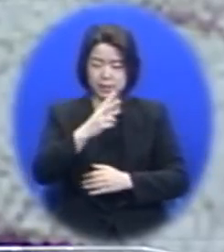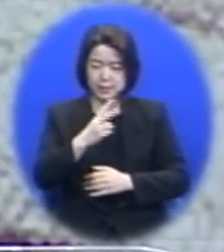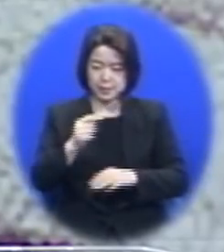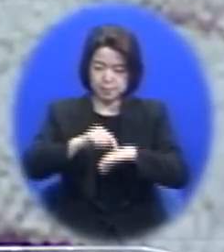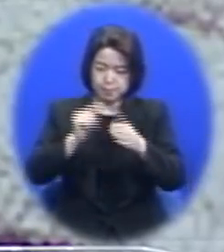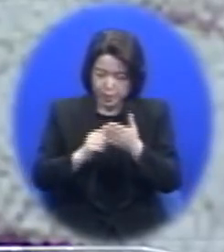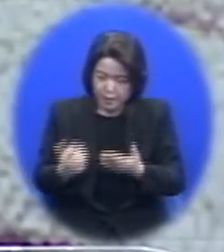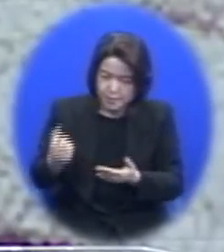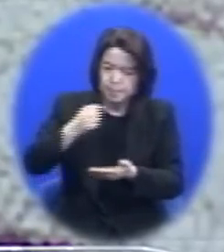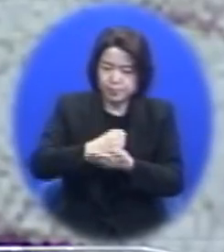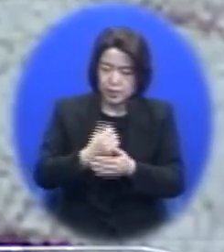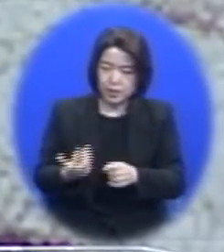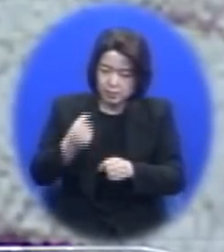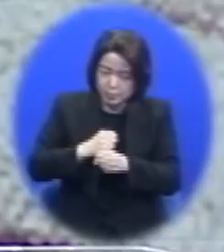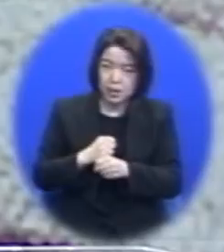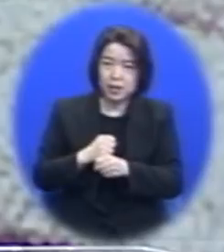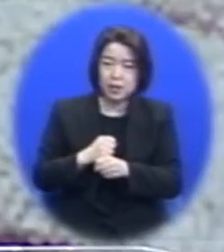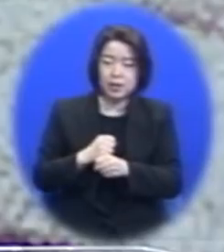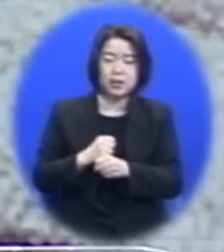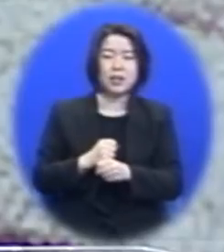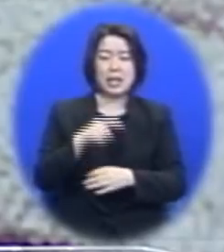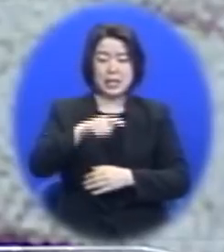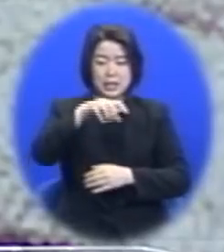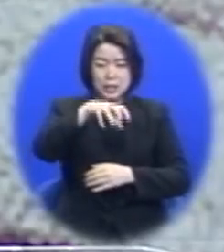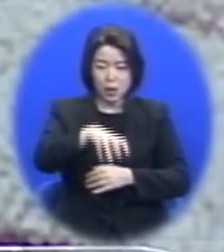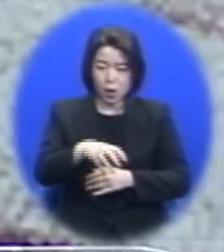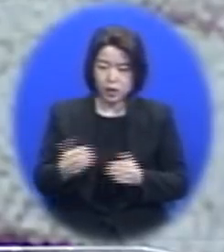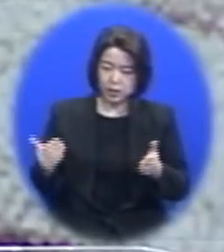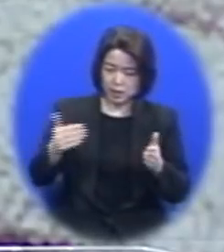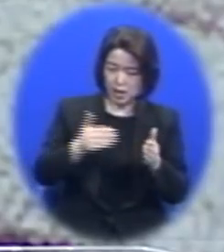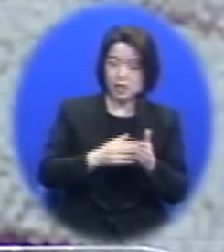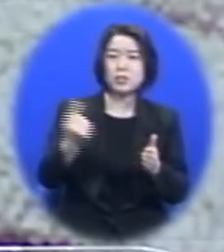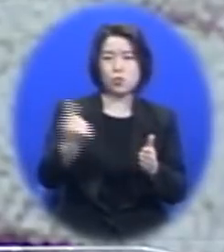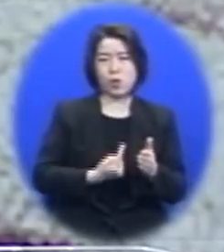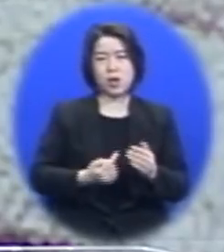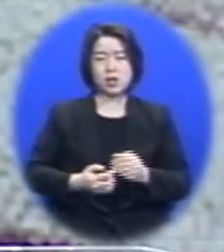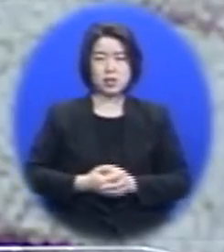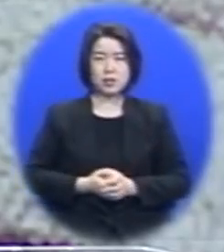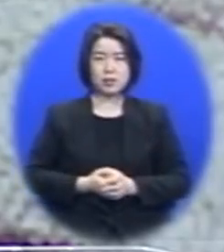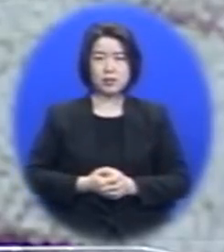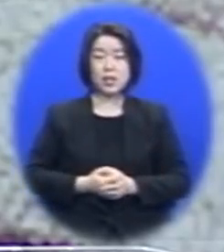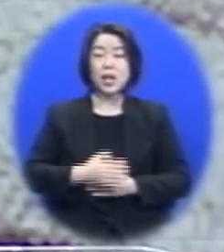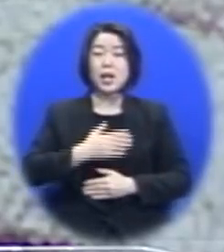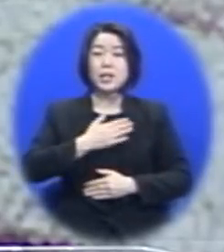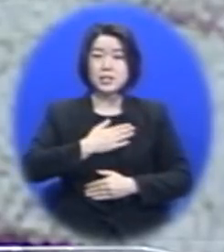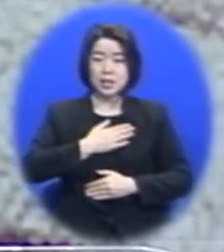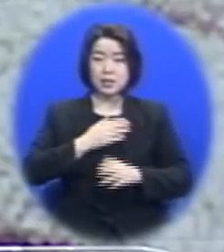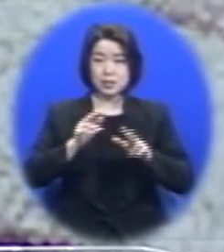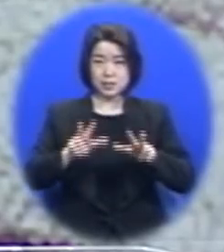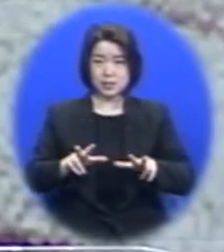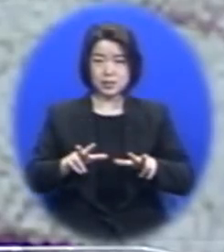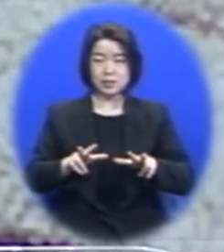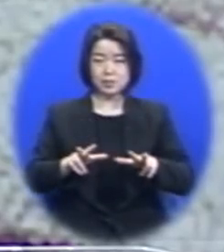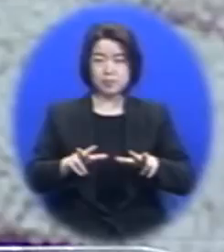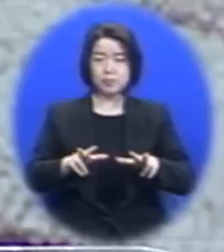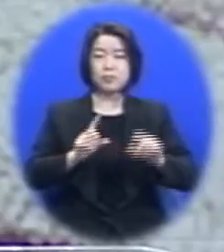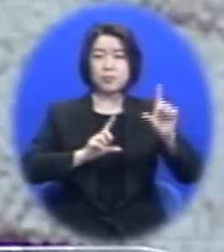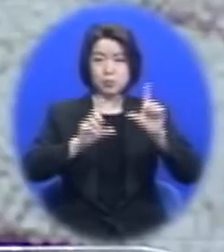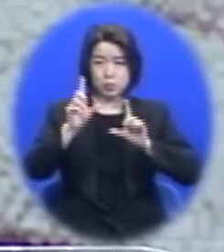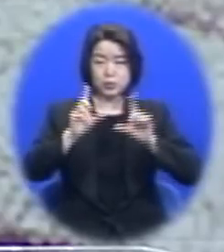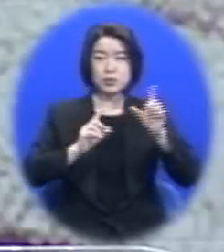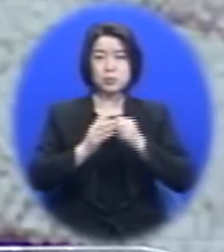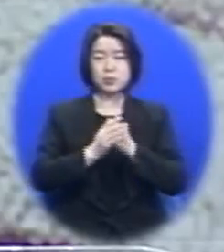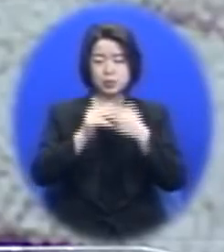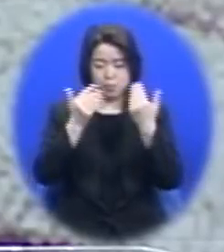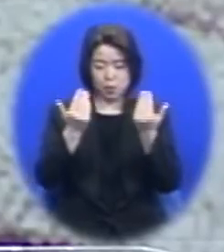가졌고 다시 마음을 다잡고 여기까지 온 겁니다 제가 지금의 제가 된 것은 전적으로